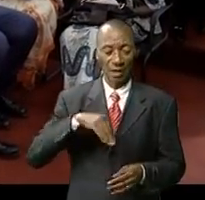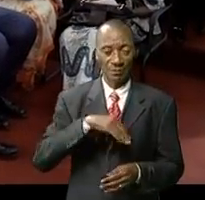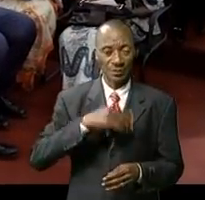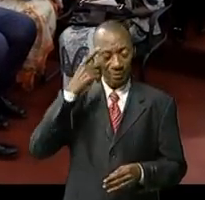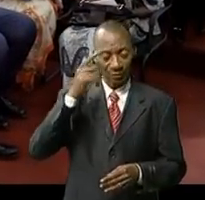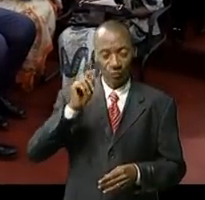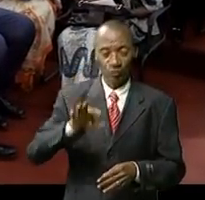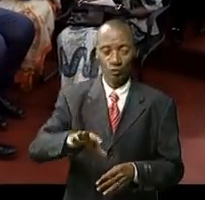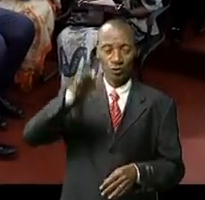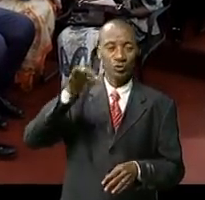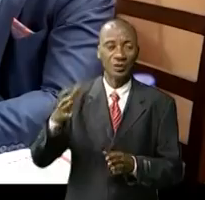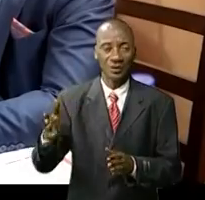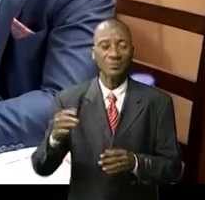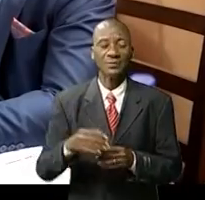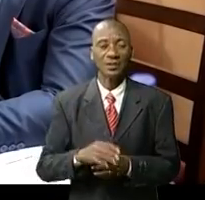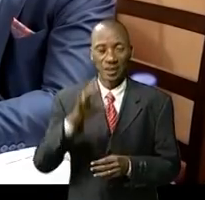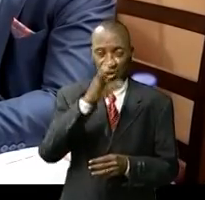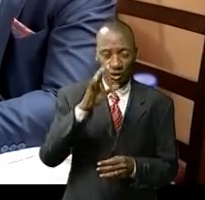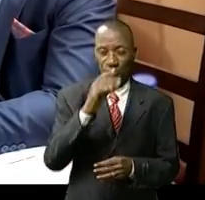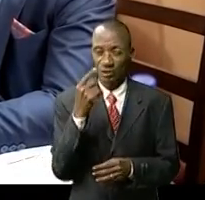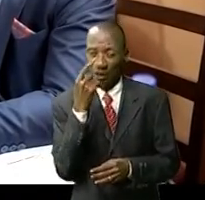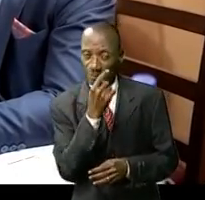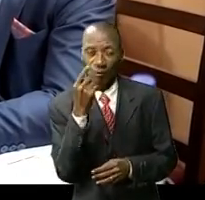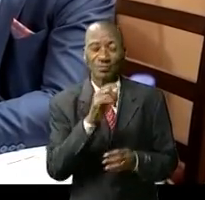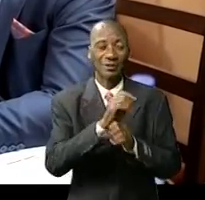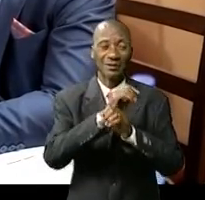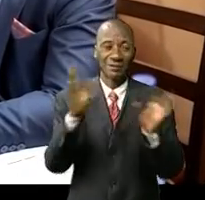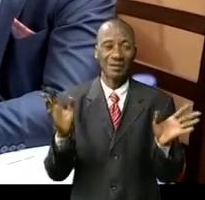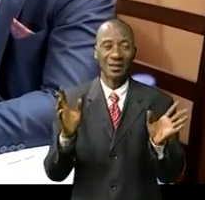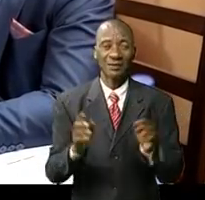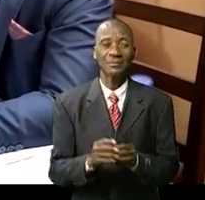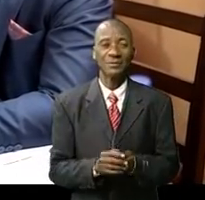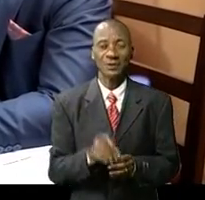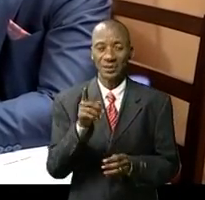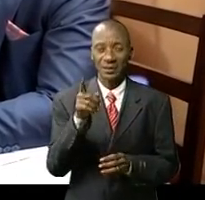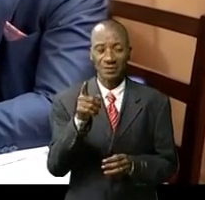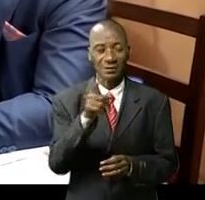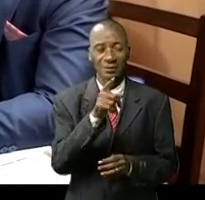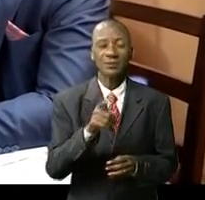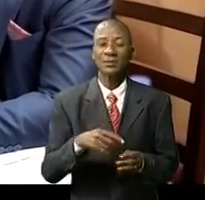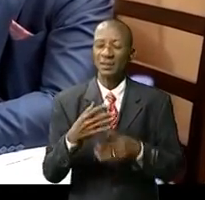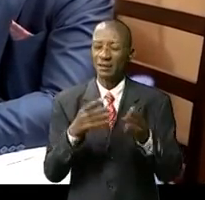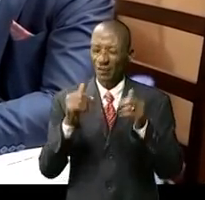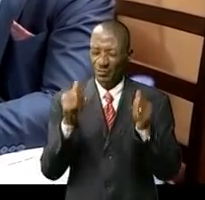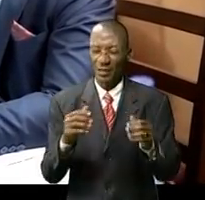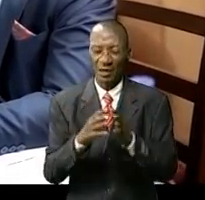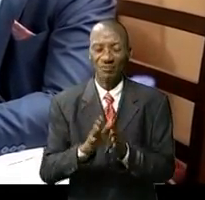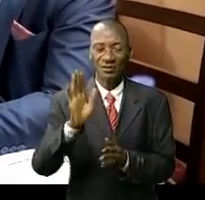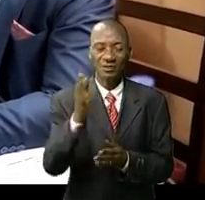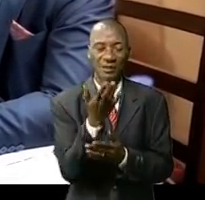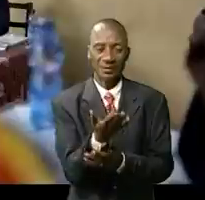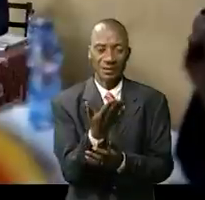chercheur a démontré noir sur blanc que les variables garanties présentées par l'entreprise à la demande des crédits et la qualité